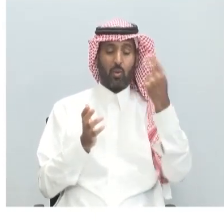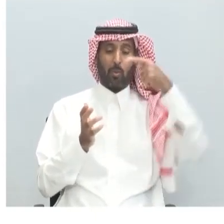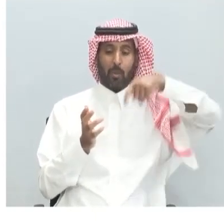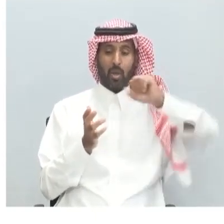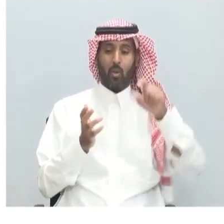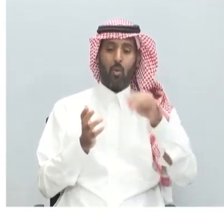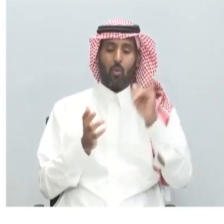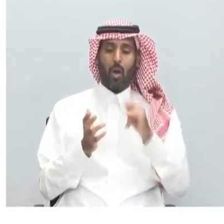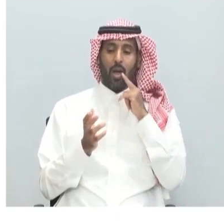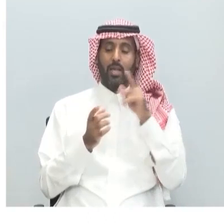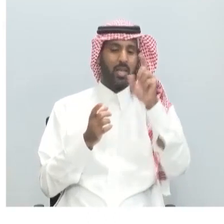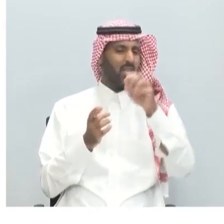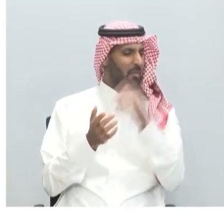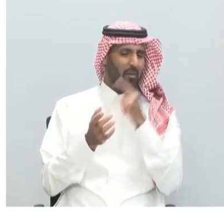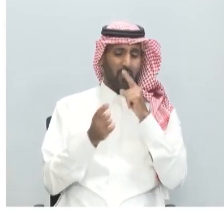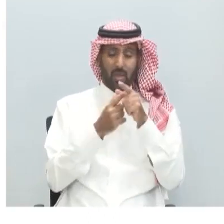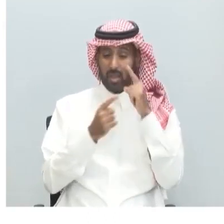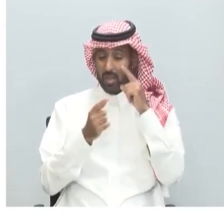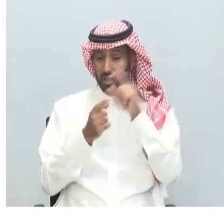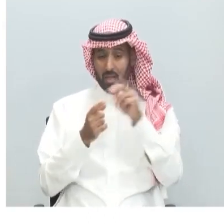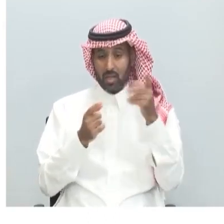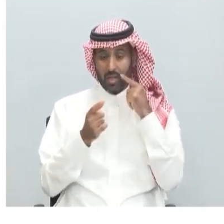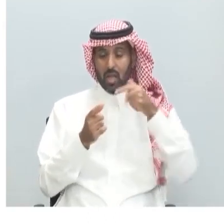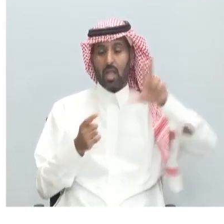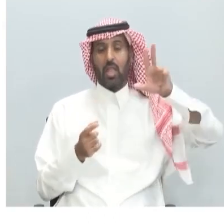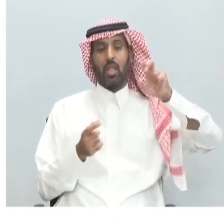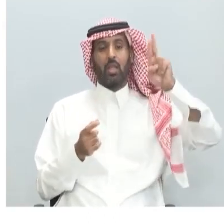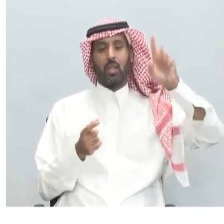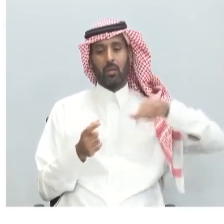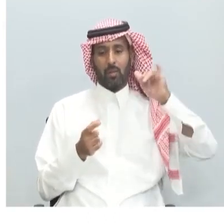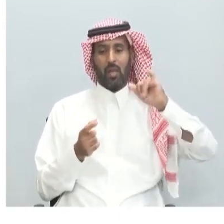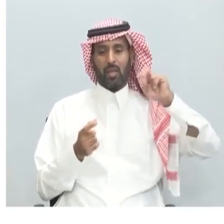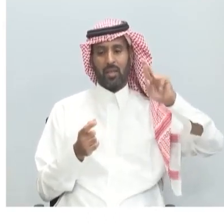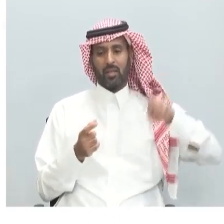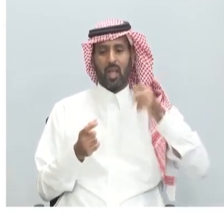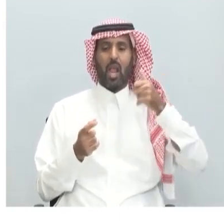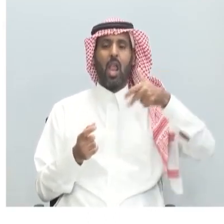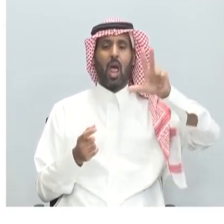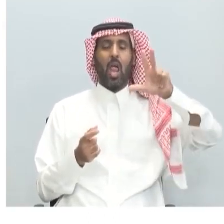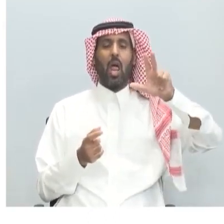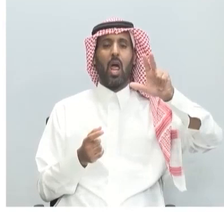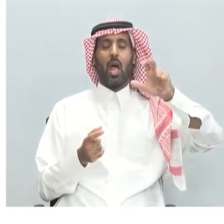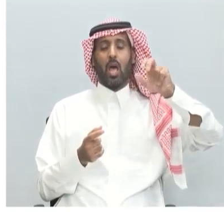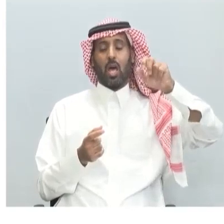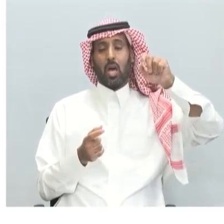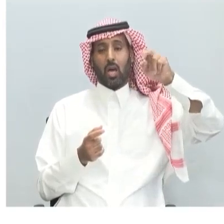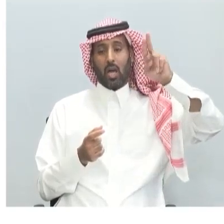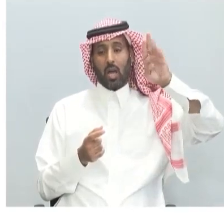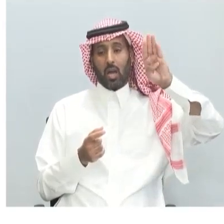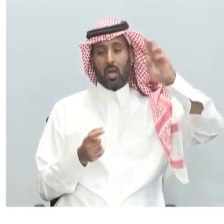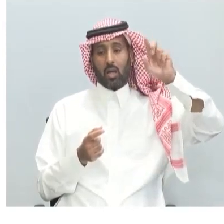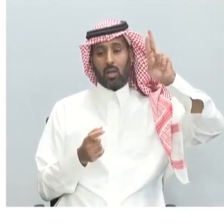وهو فارغ الترميز الالكتروني يعبر الترمذي الالكتروني عن مستوى الطاقه الرئيسي والمستويات